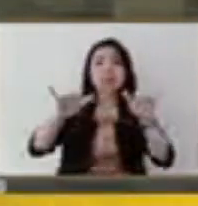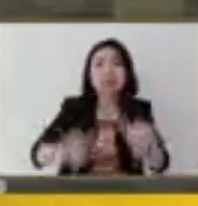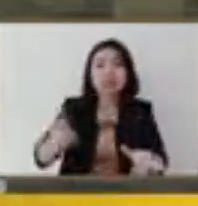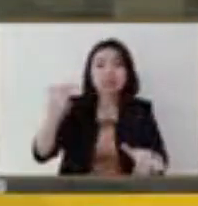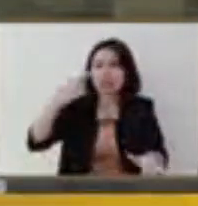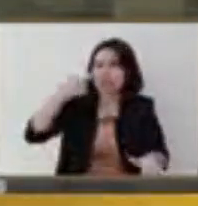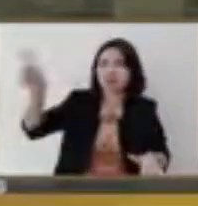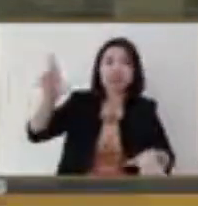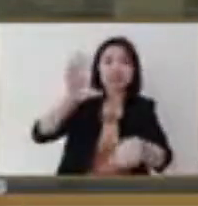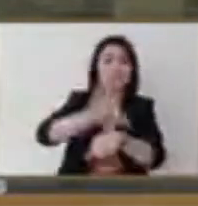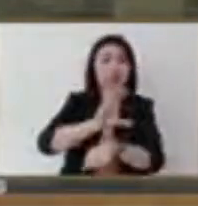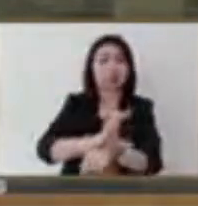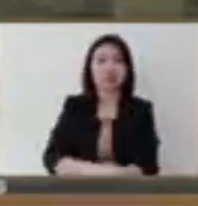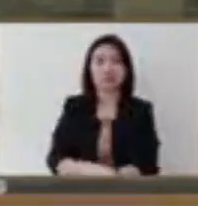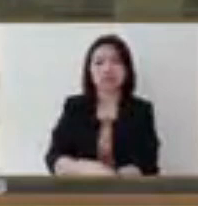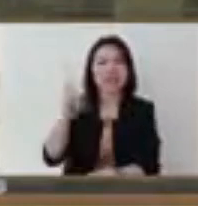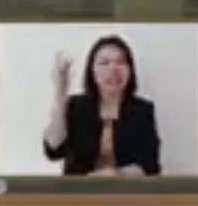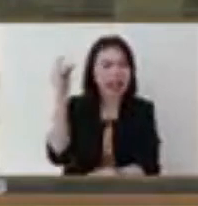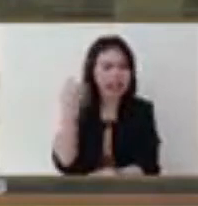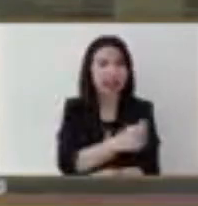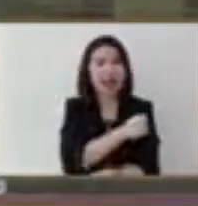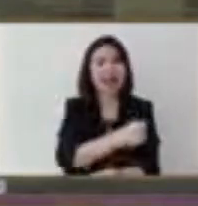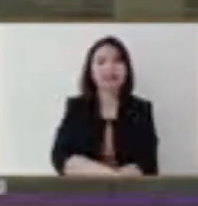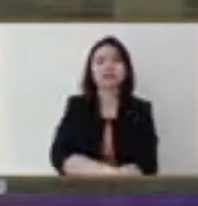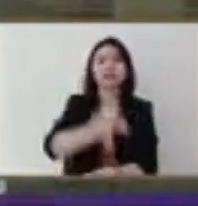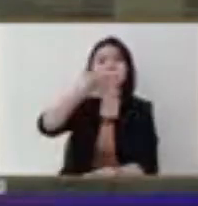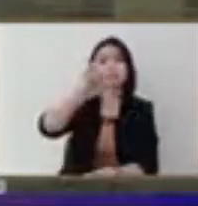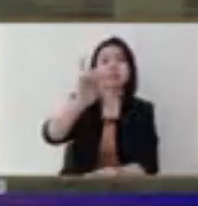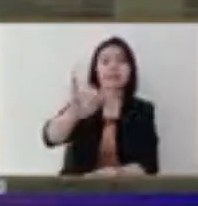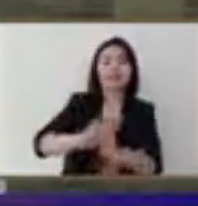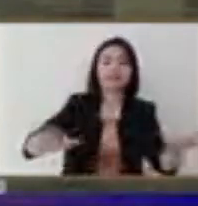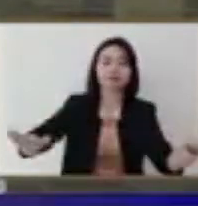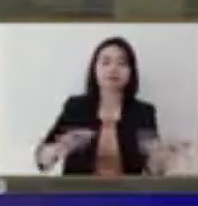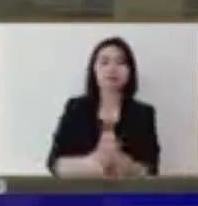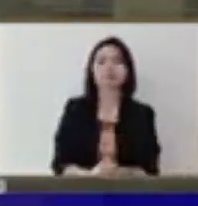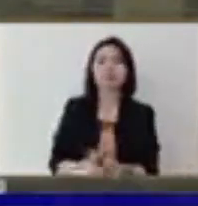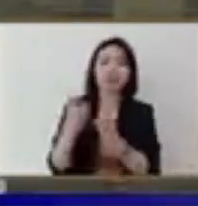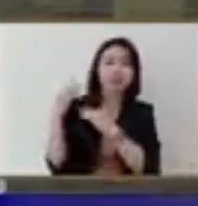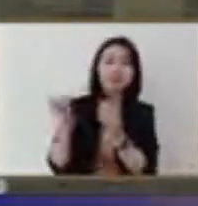church. Boy, kawawa naman. Kawawa naman. Kawawa. Alright?